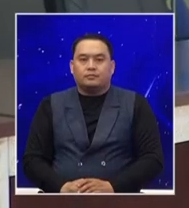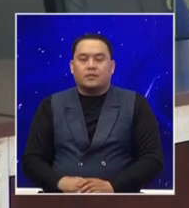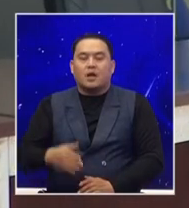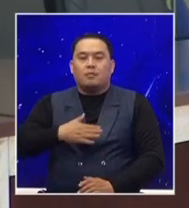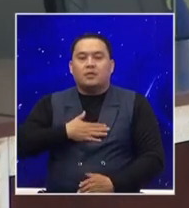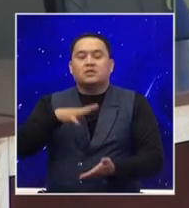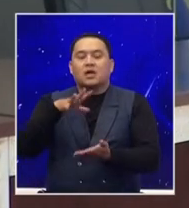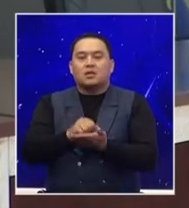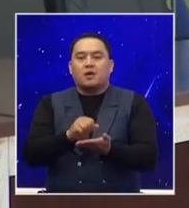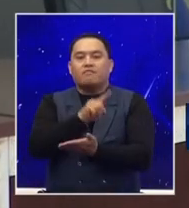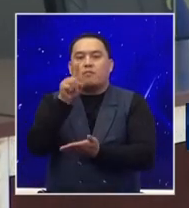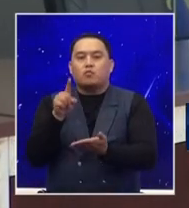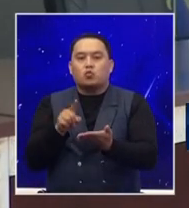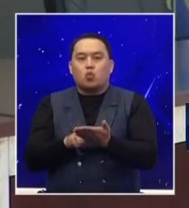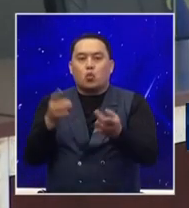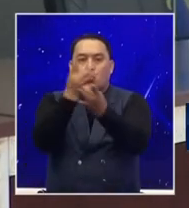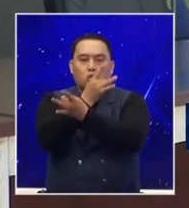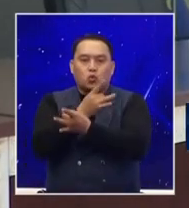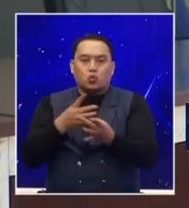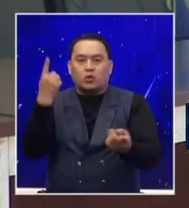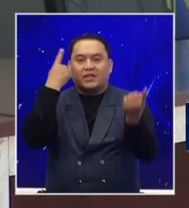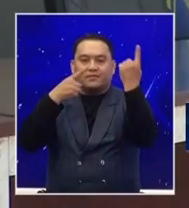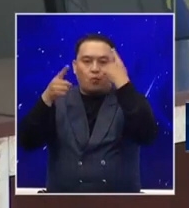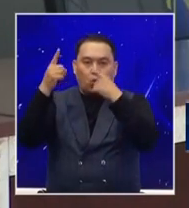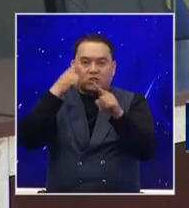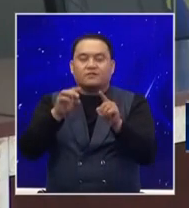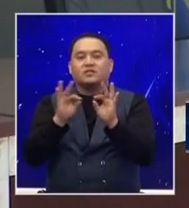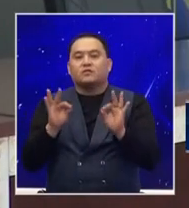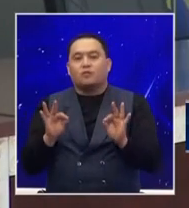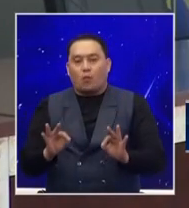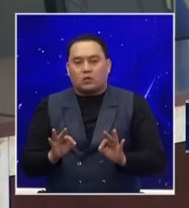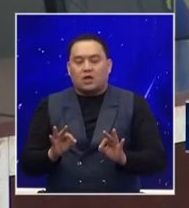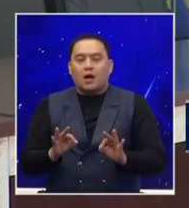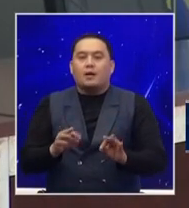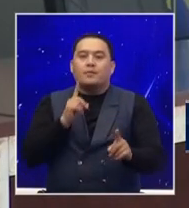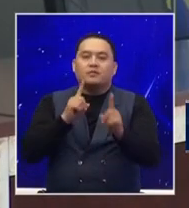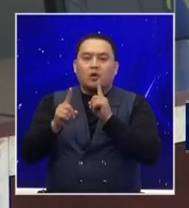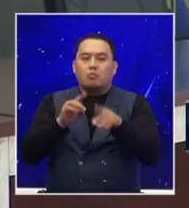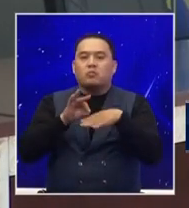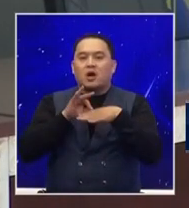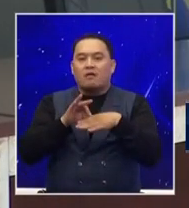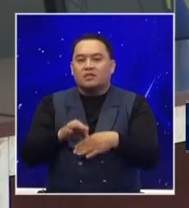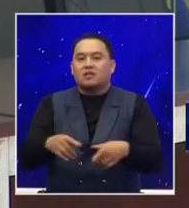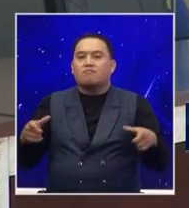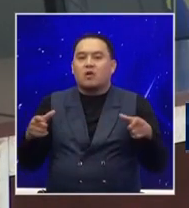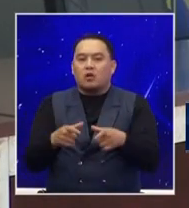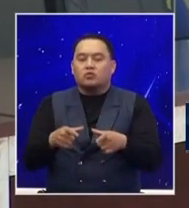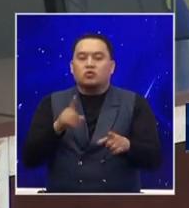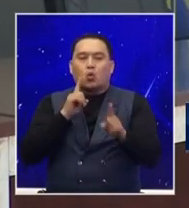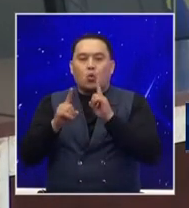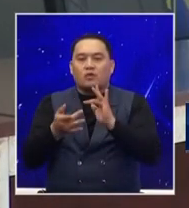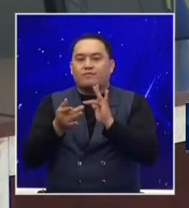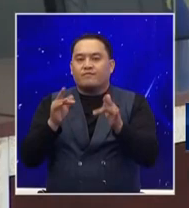Мы занимаемся вопросами развития сферы культуры и творчества. Раз в квартал проводим подобное заседание. Из-за коронавируса провели собрание